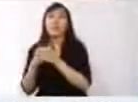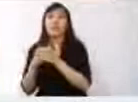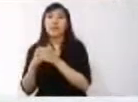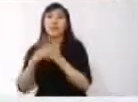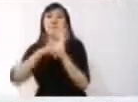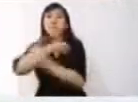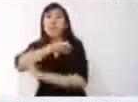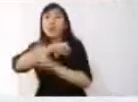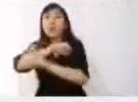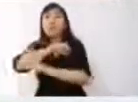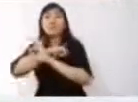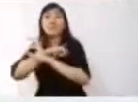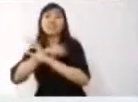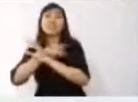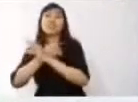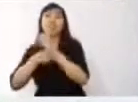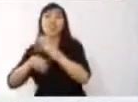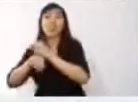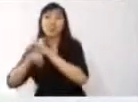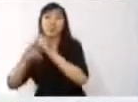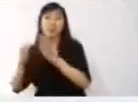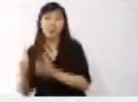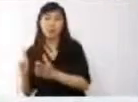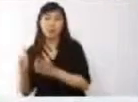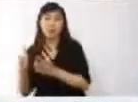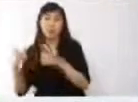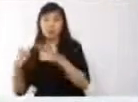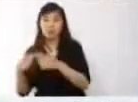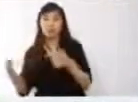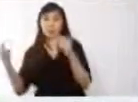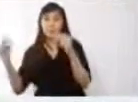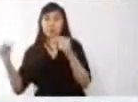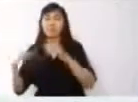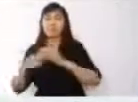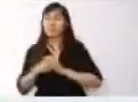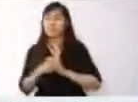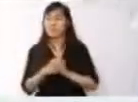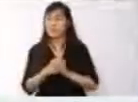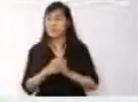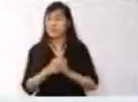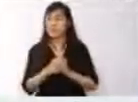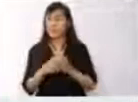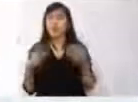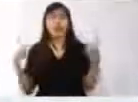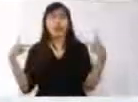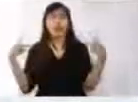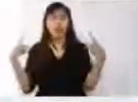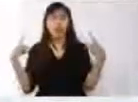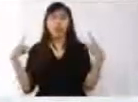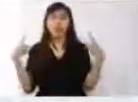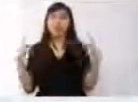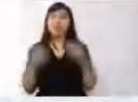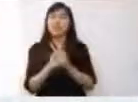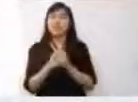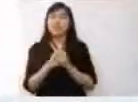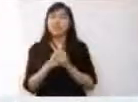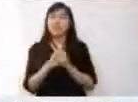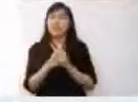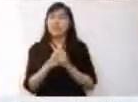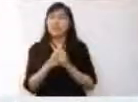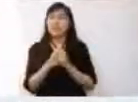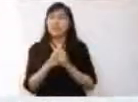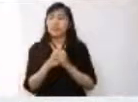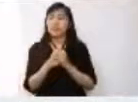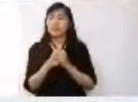at kasama rin po ang Polo, nagbibigay po ng welfare at financial assistance, lalo na po nung panahon na marami po tayong